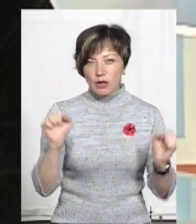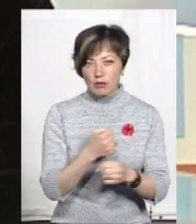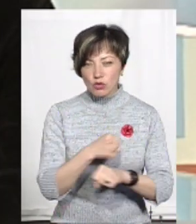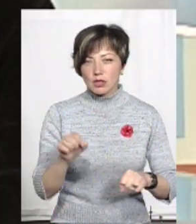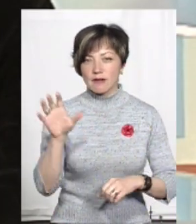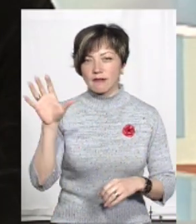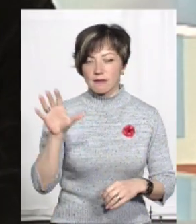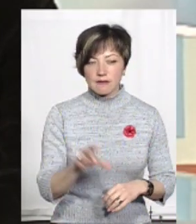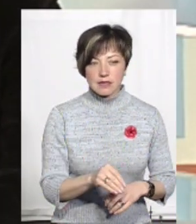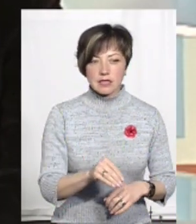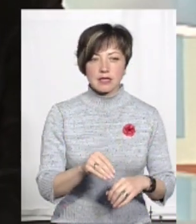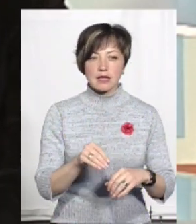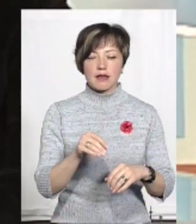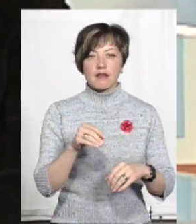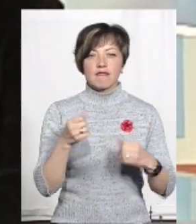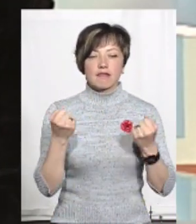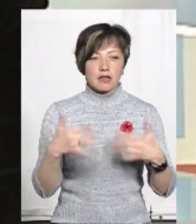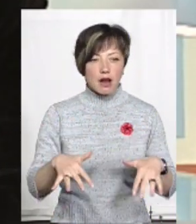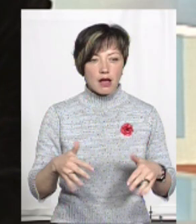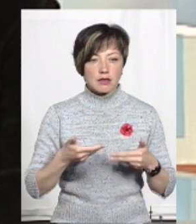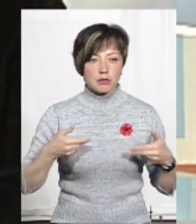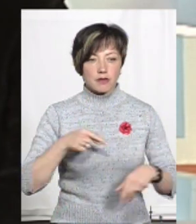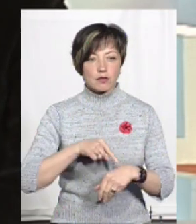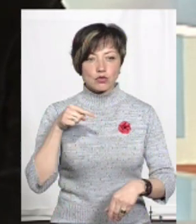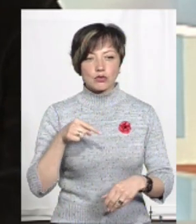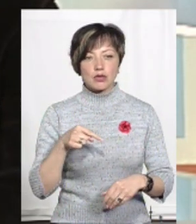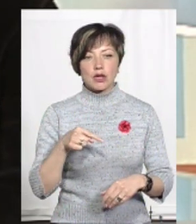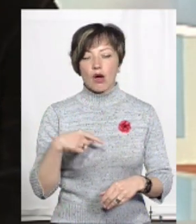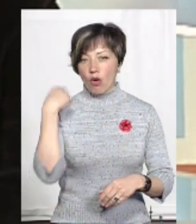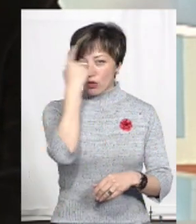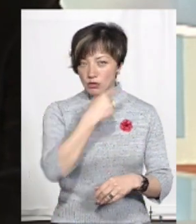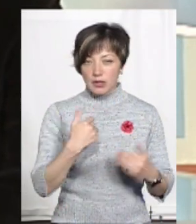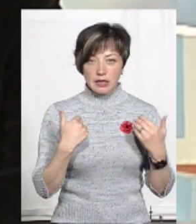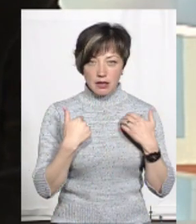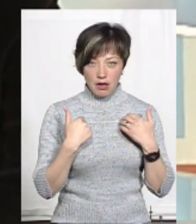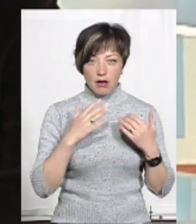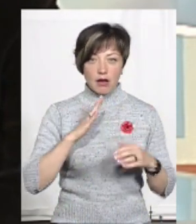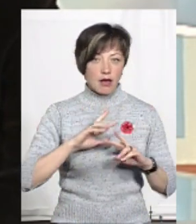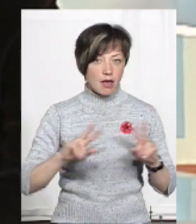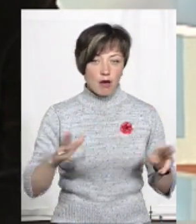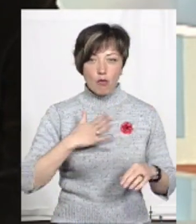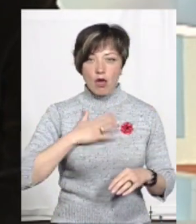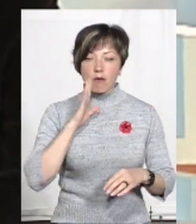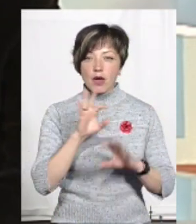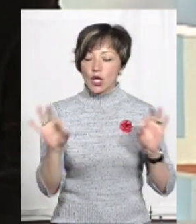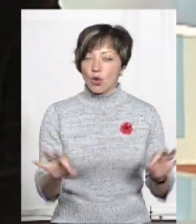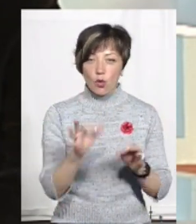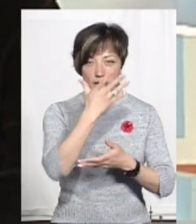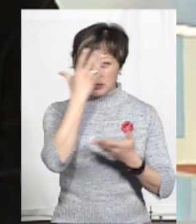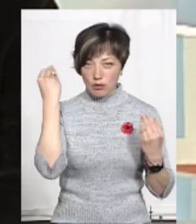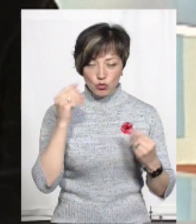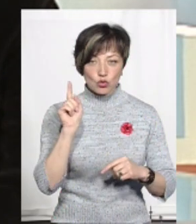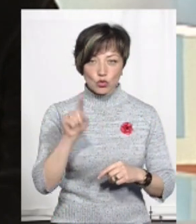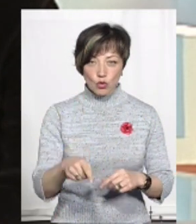унеможливили всі ті втрати, які ми понесли. Ну, особисто я, як моя мама в свій час, ніколи не забуду